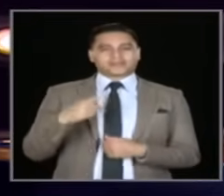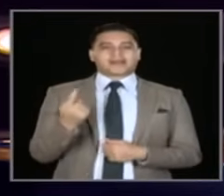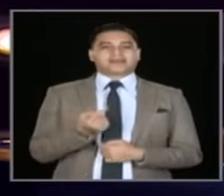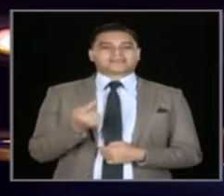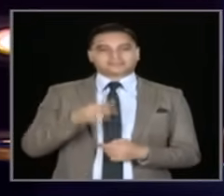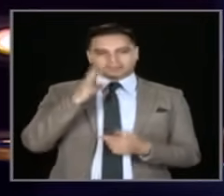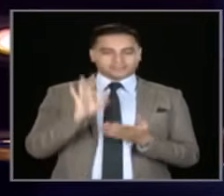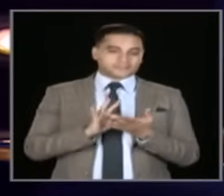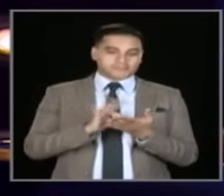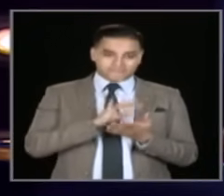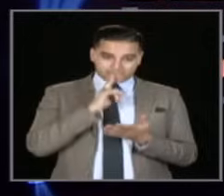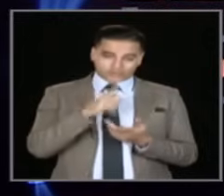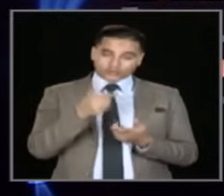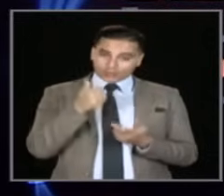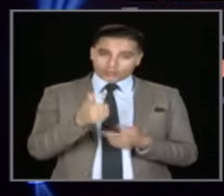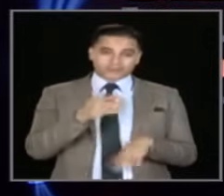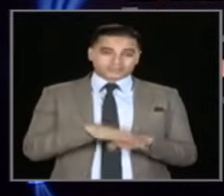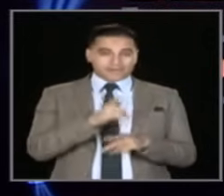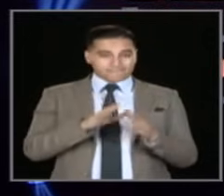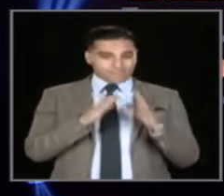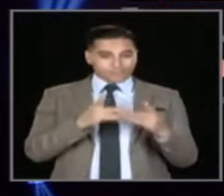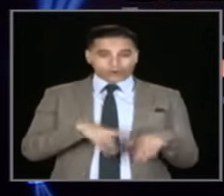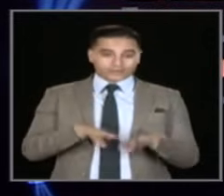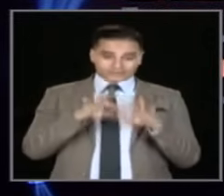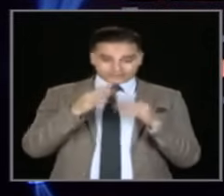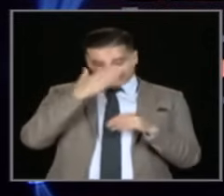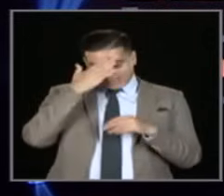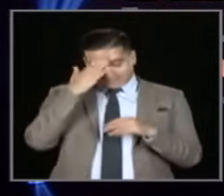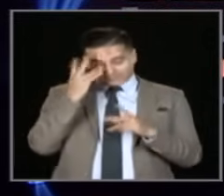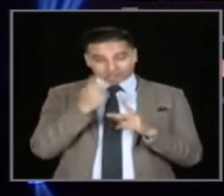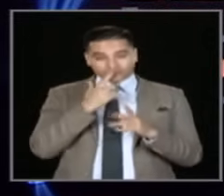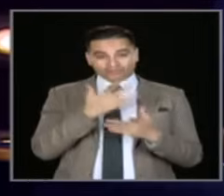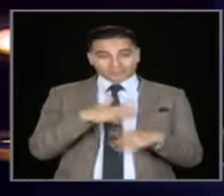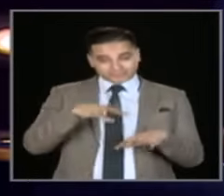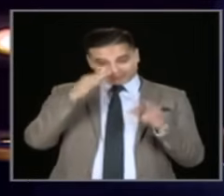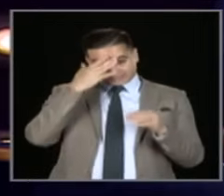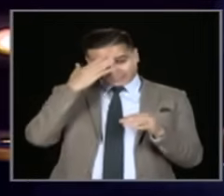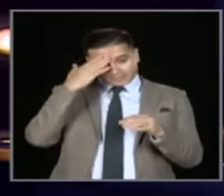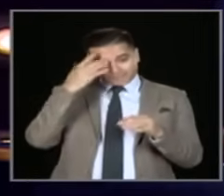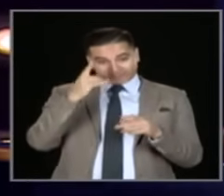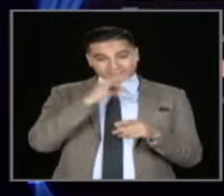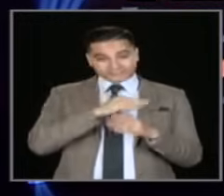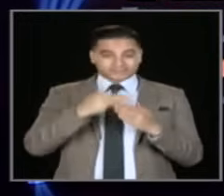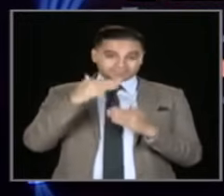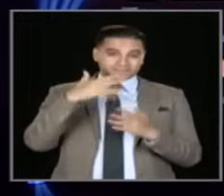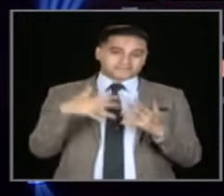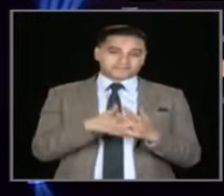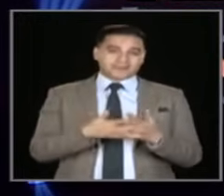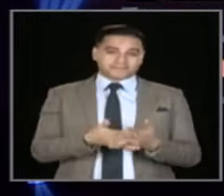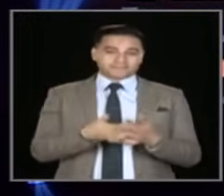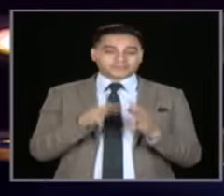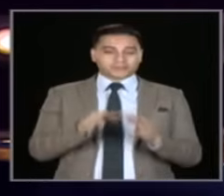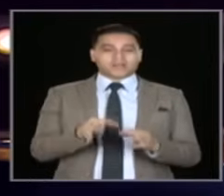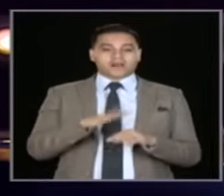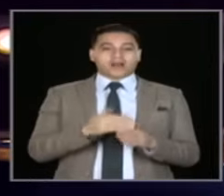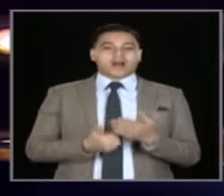الثمانية. ولكن كويس إن أنت معاك مجموعة جديدة، جيل جديد، دي الحقيقة أكيد إضافة لي. وطبعا